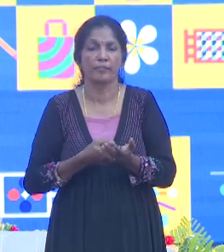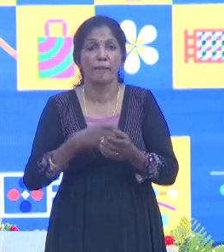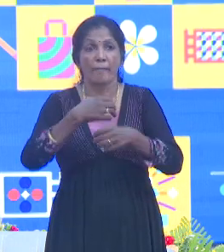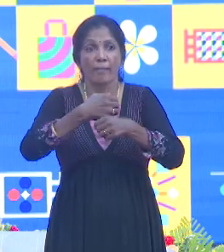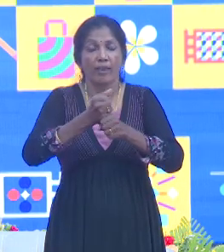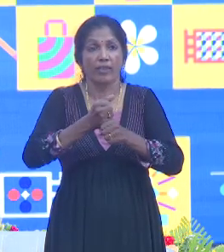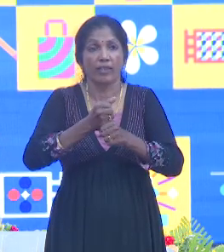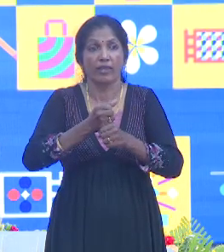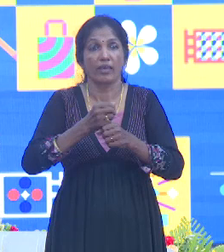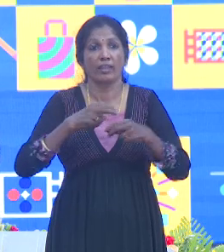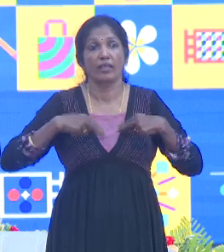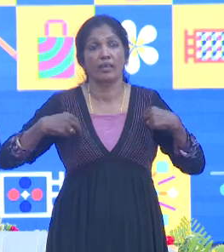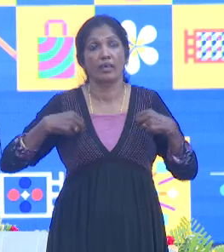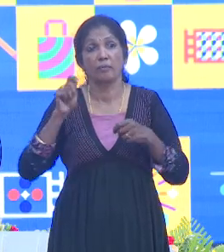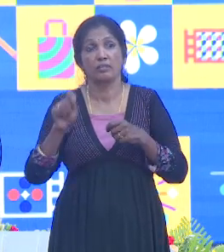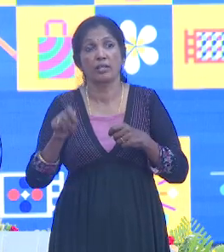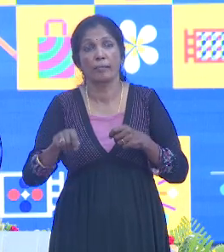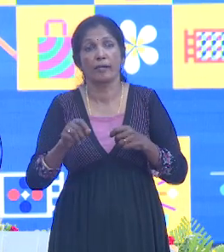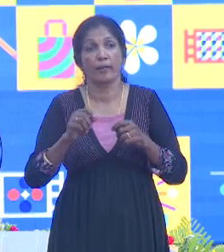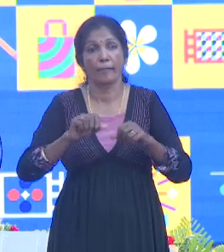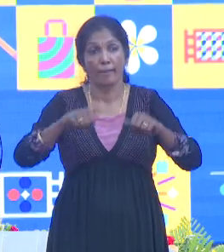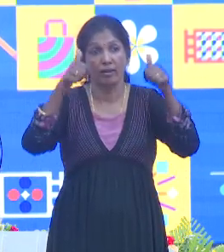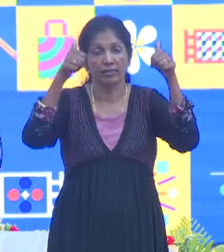നിർമ്മിച്ച് നിയമസഭ പാസാക്കുന്നതിന് വേണ്ടി